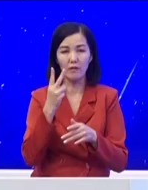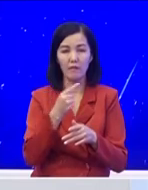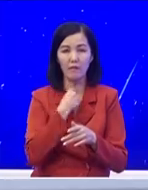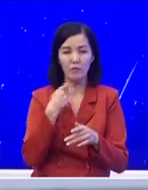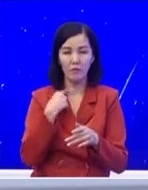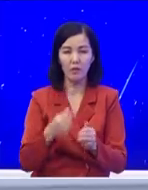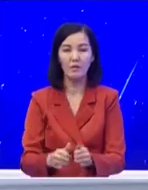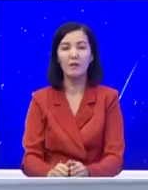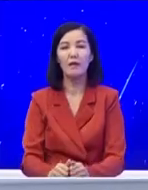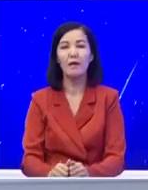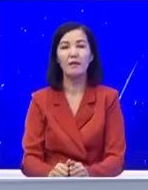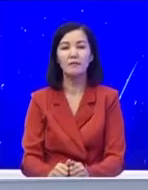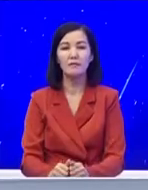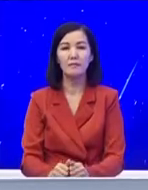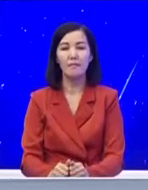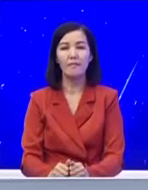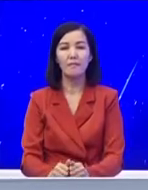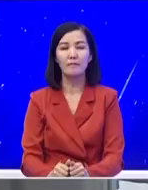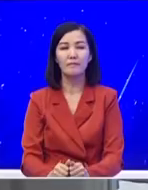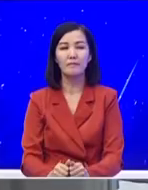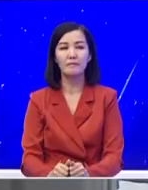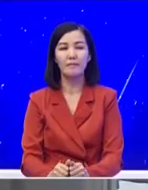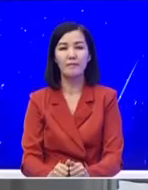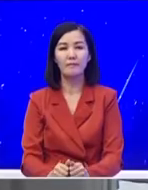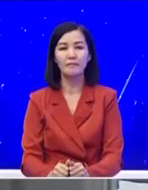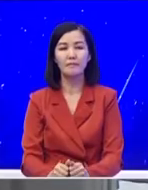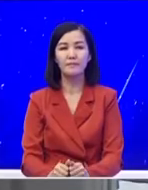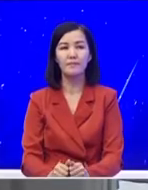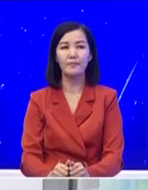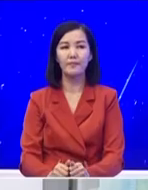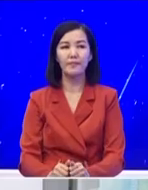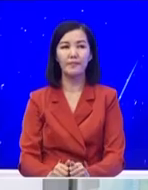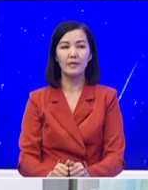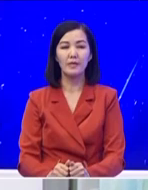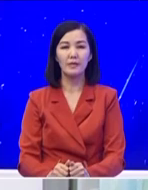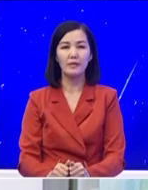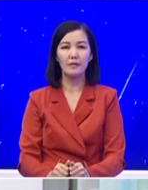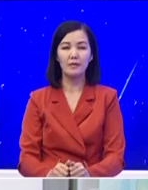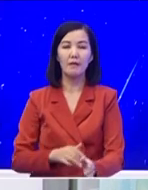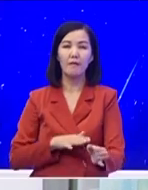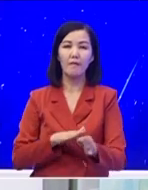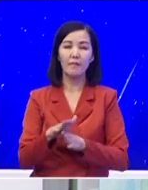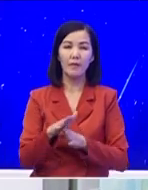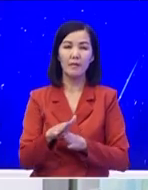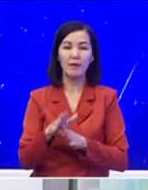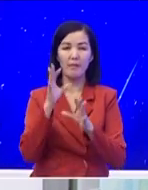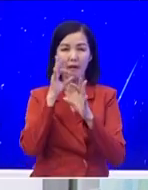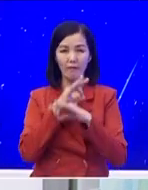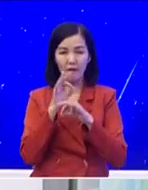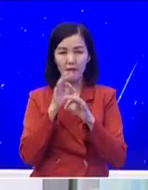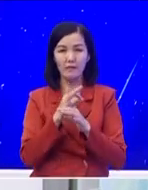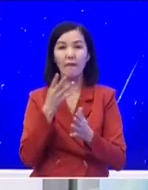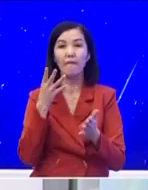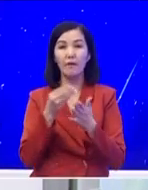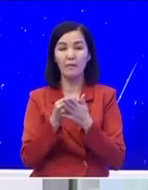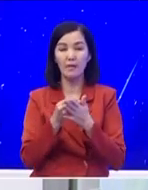центре. Медицинскими лицами, то есть нашими партнерами, да? Чтобы такого не было, мы сейчас выполняем анализы как на платной, так